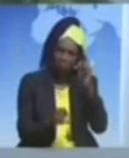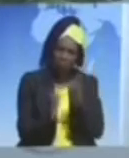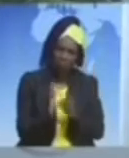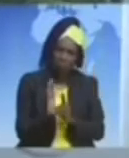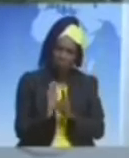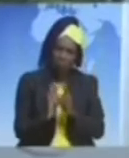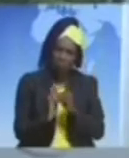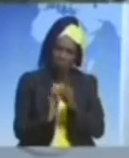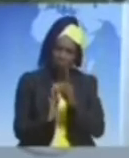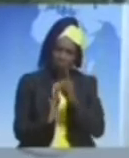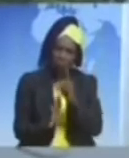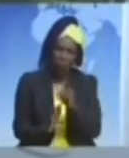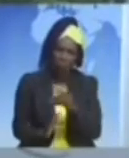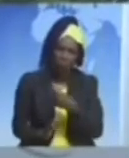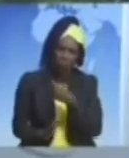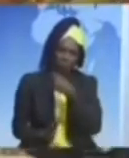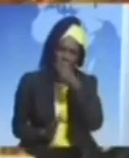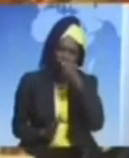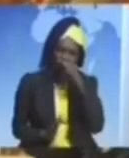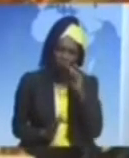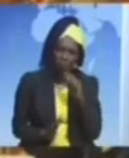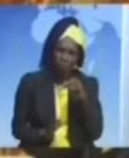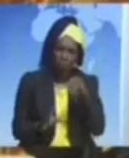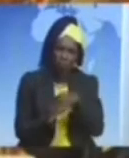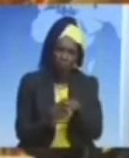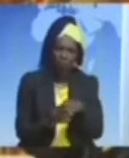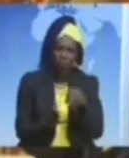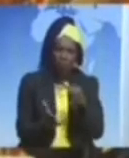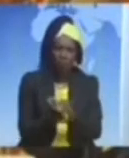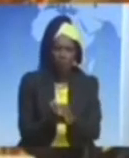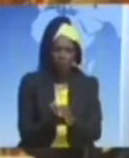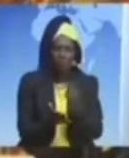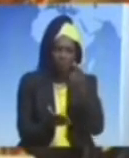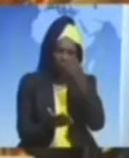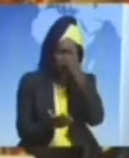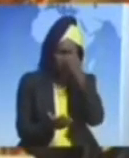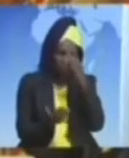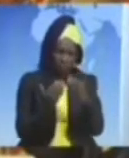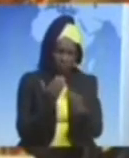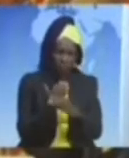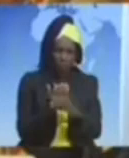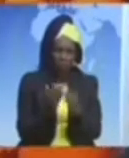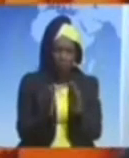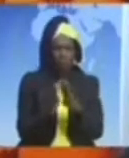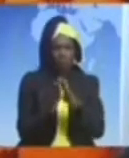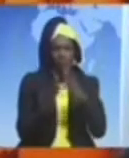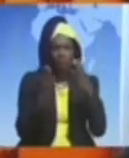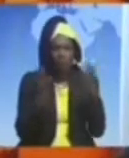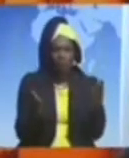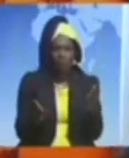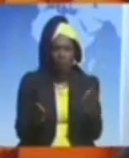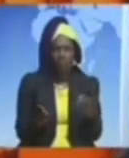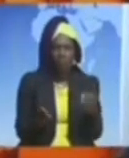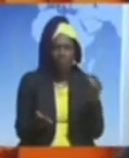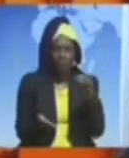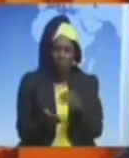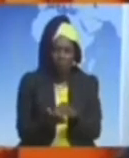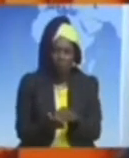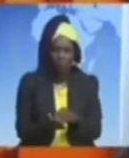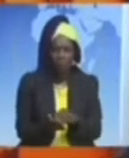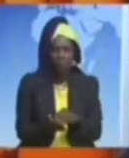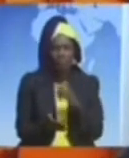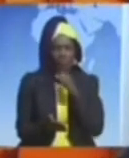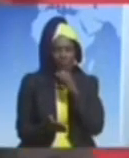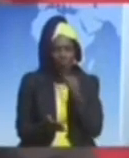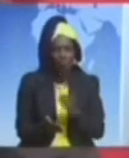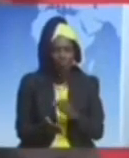et l'épanouissement de tous. Dans ce gouvernement dit d'ouverture, la reconduction de 24 anciens ministres, y compris le